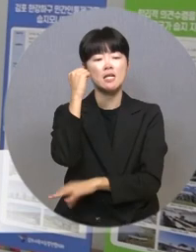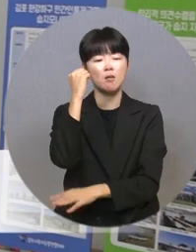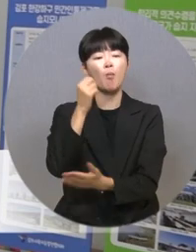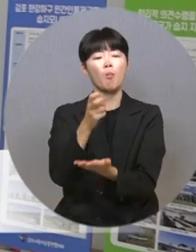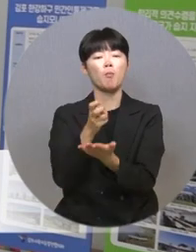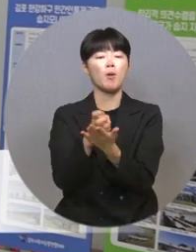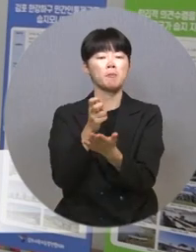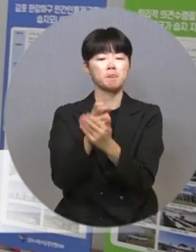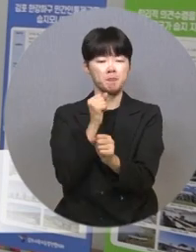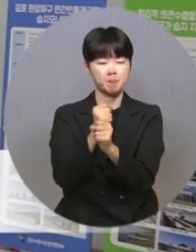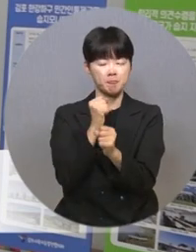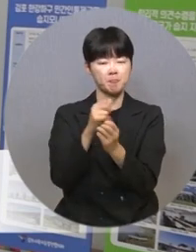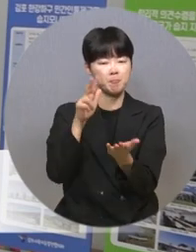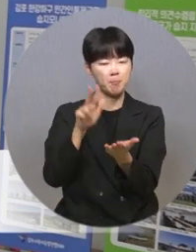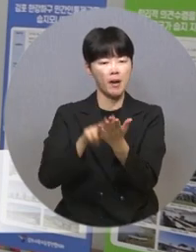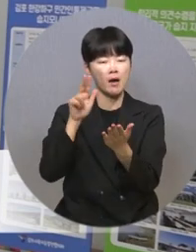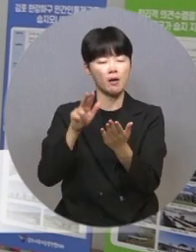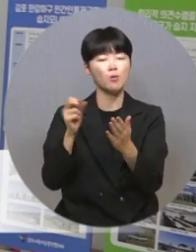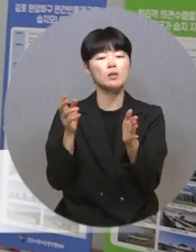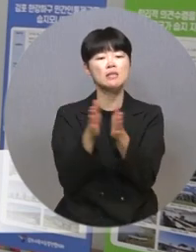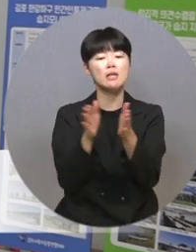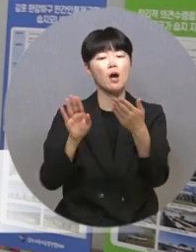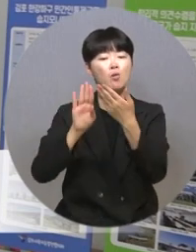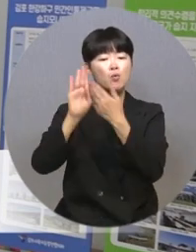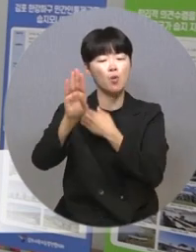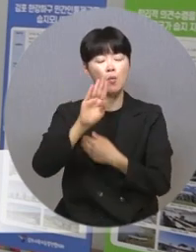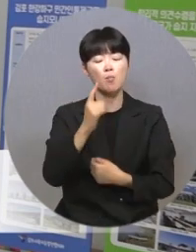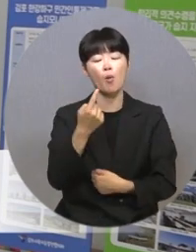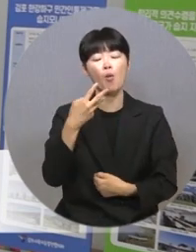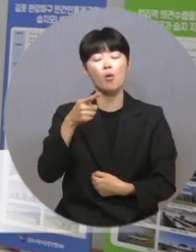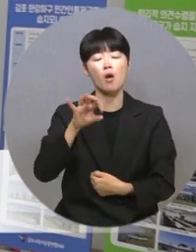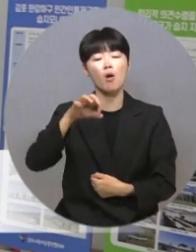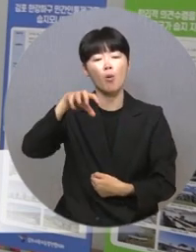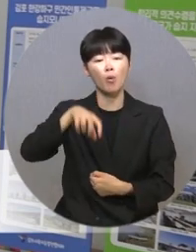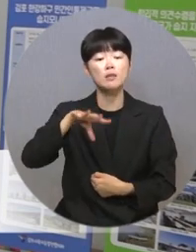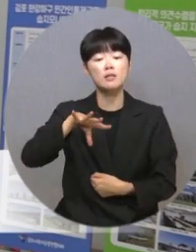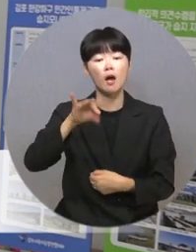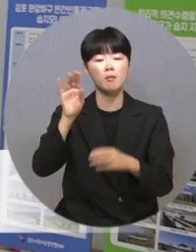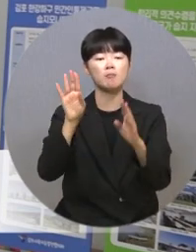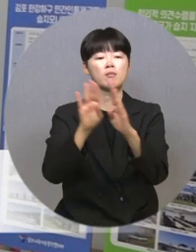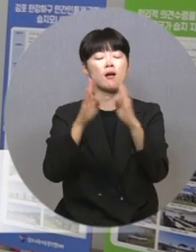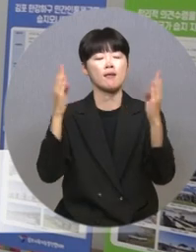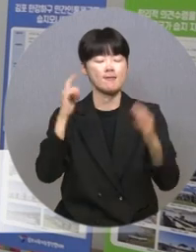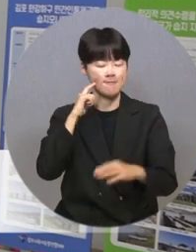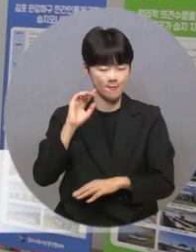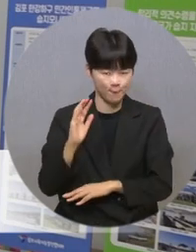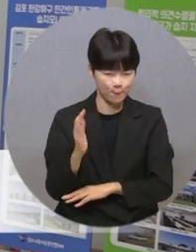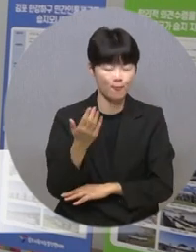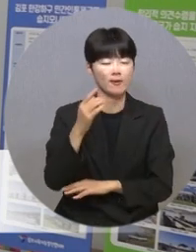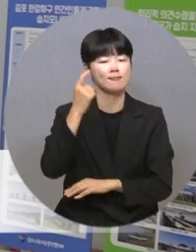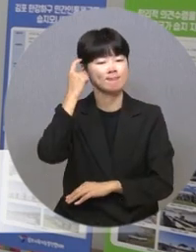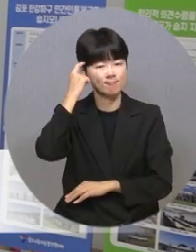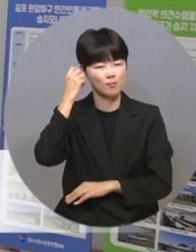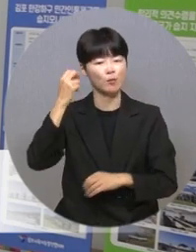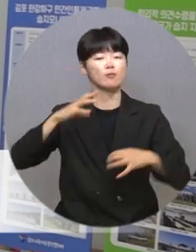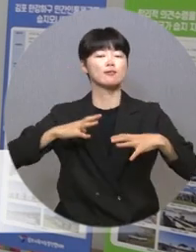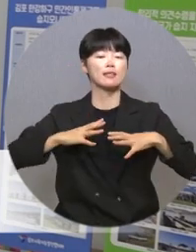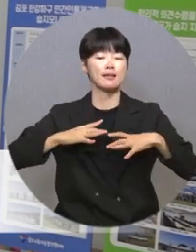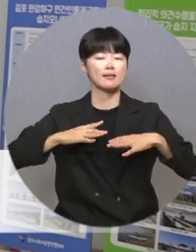후 처음으로 보령에서 개최됨을 영광으로 생각하고 자랑스럽게